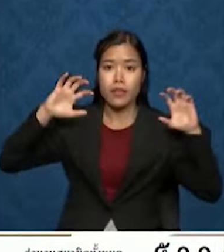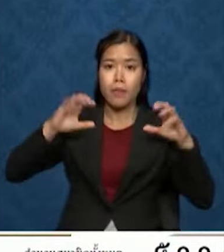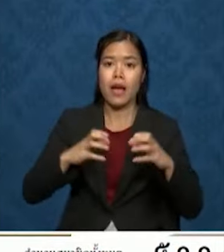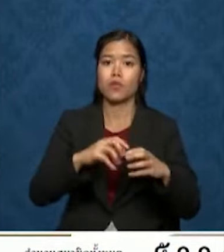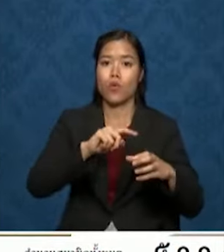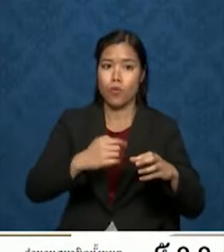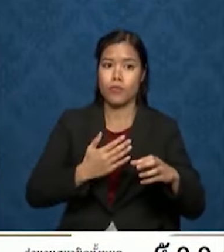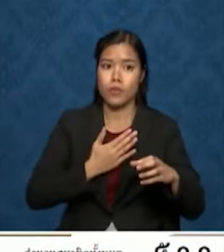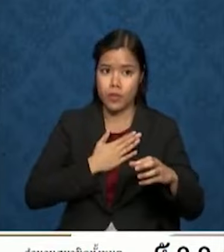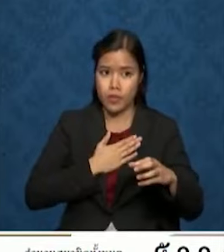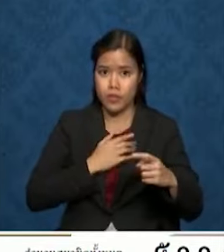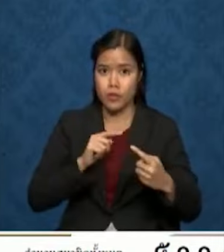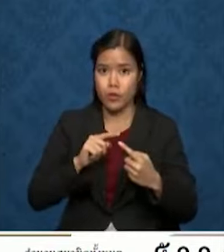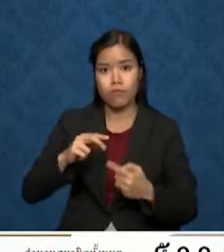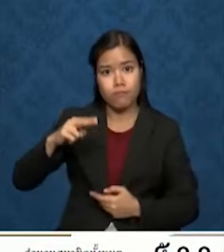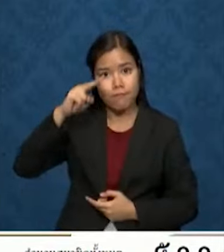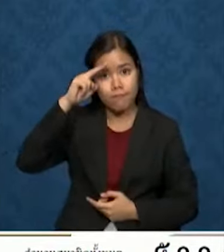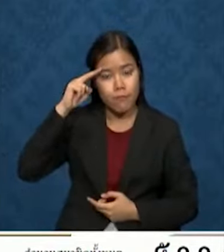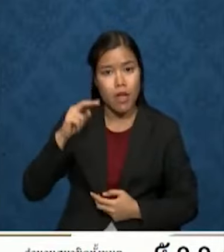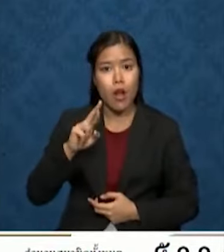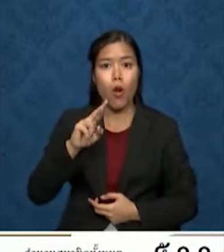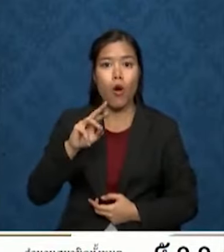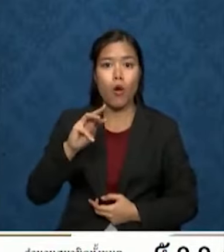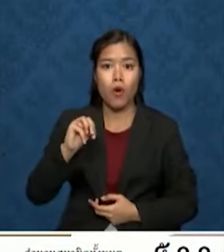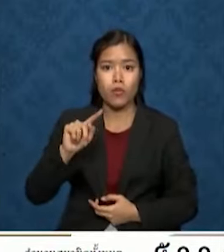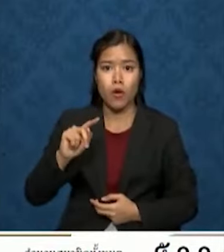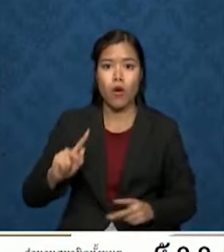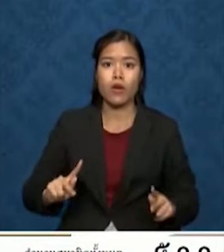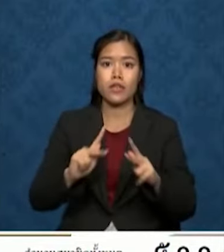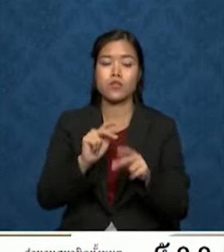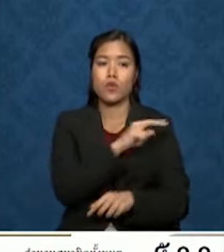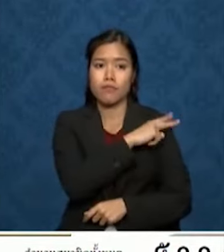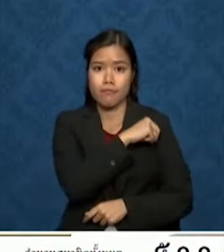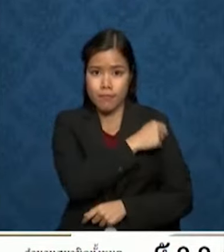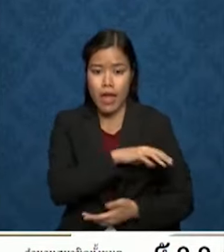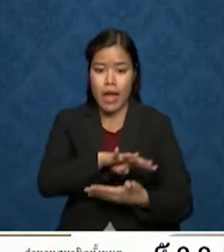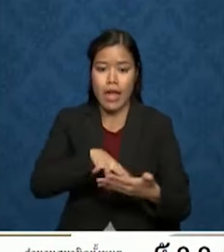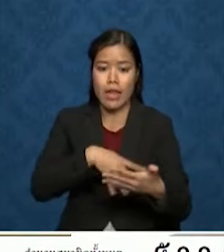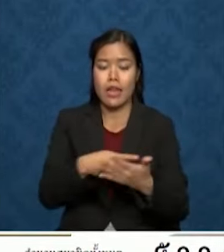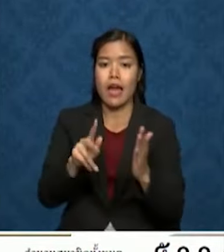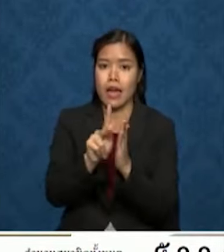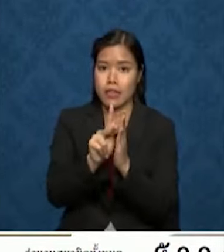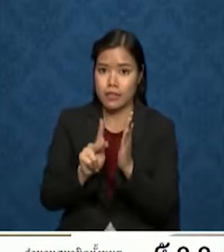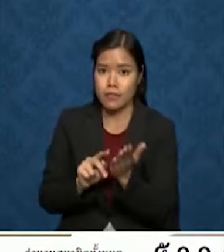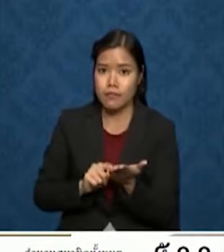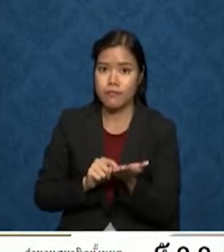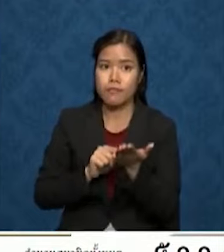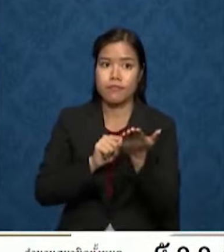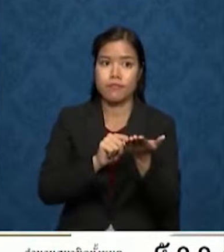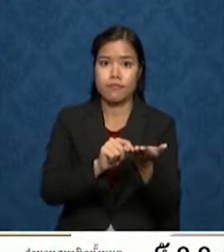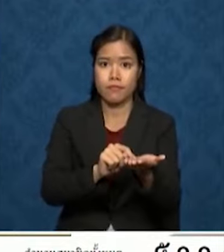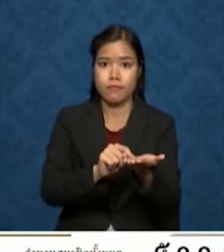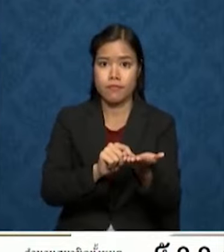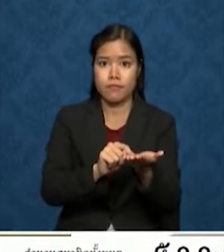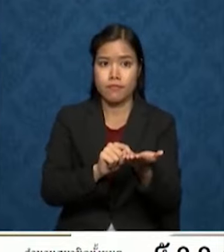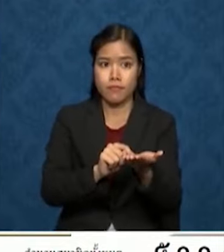้วรำตีวาการกระสงสสุขได้เสนอร่างกฎหมายที่แวด้การช่าและกช่เข้าสู่